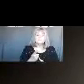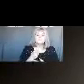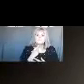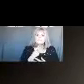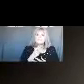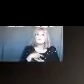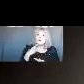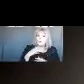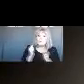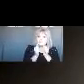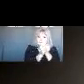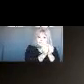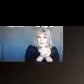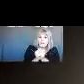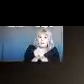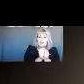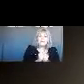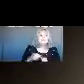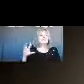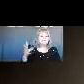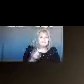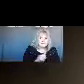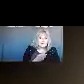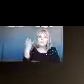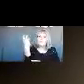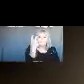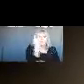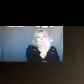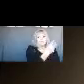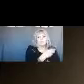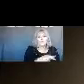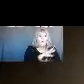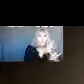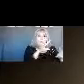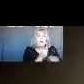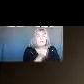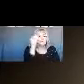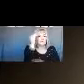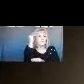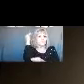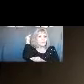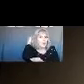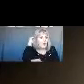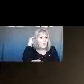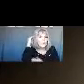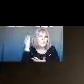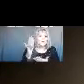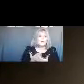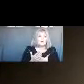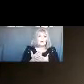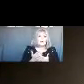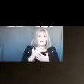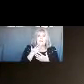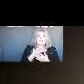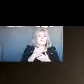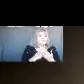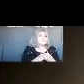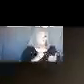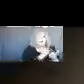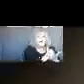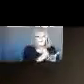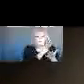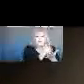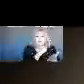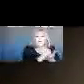het hierdie week saam met die story gejourney en dit bly 'n bietjie van 'n uitdaging om alles te onthou, puntsgewys hoe dit gaan. Dis chaos en ons